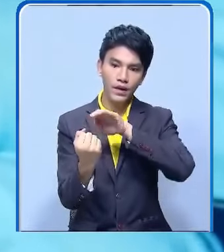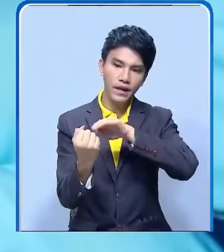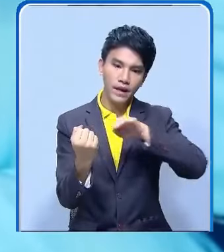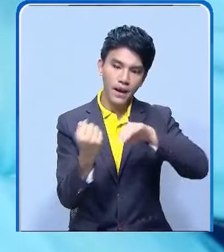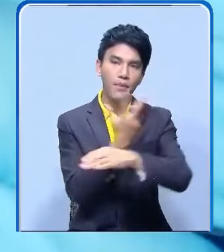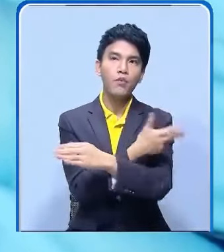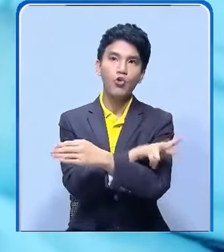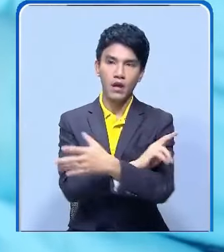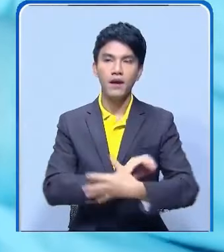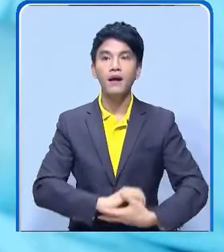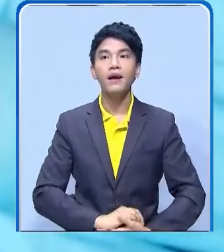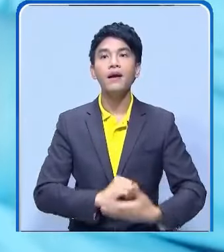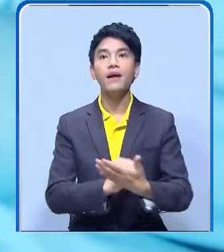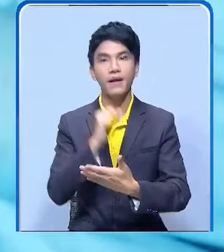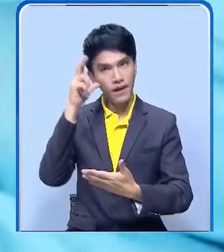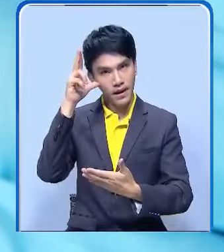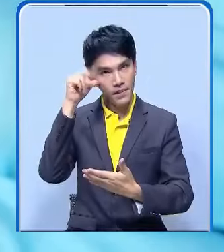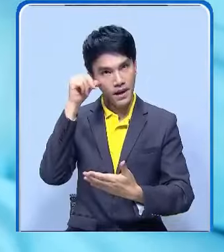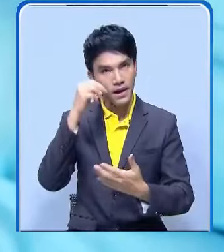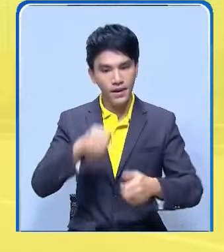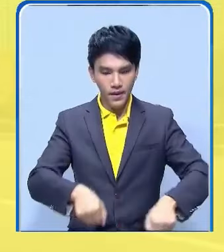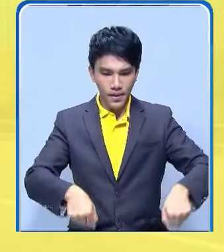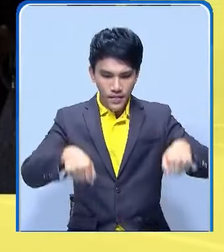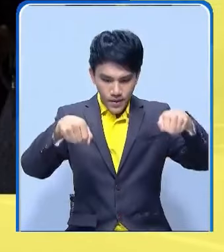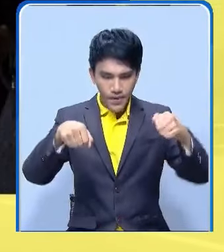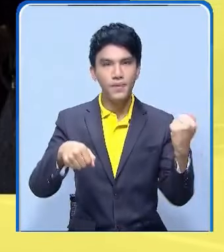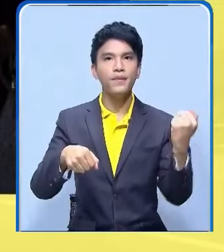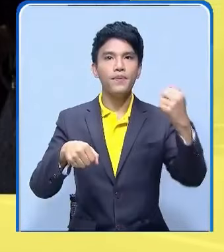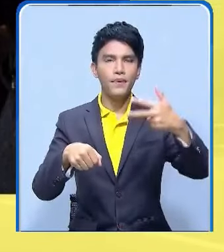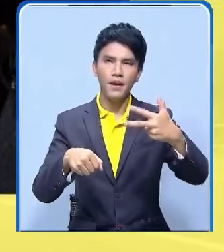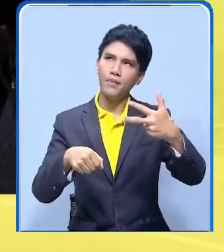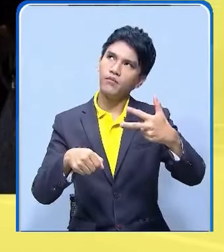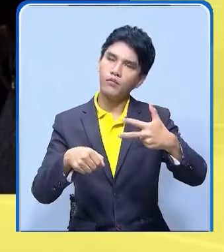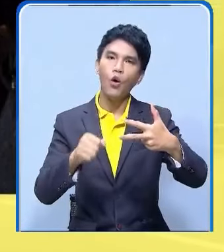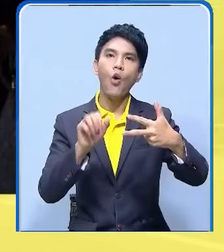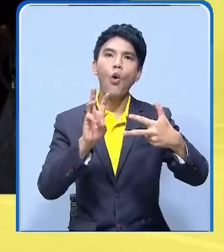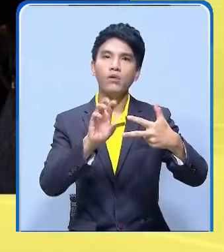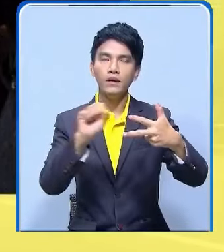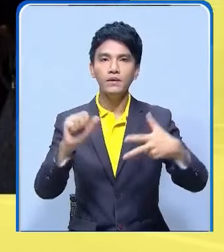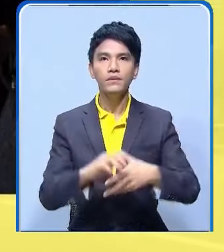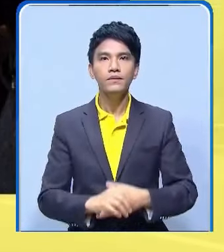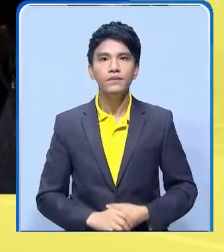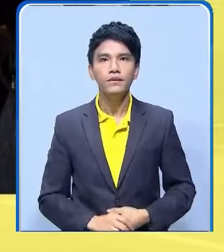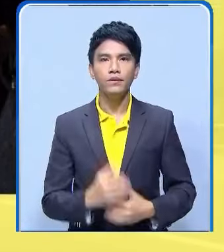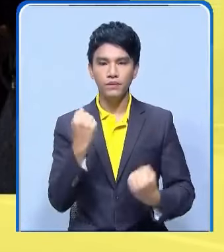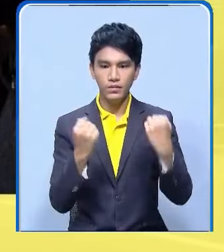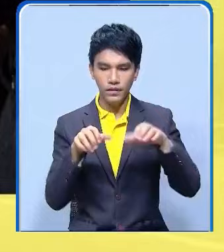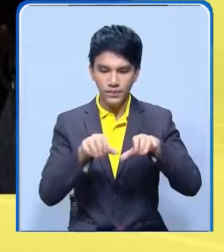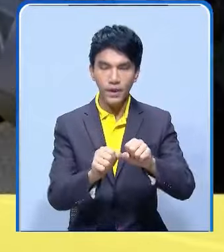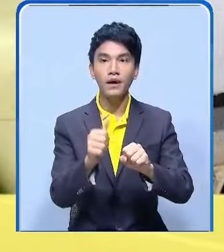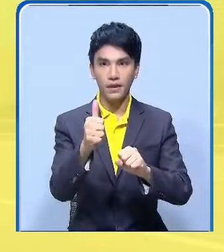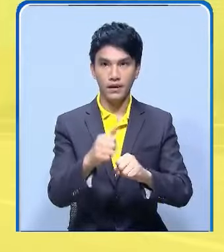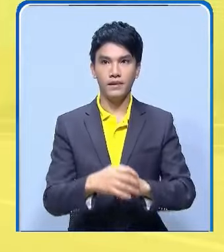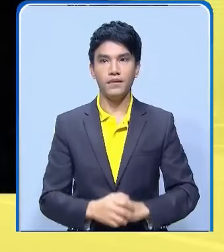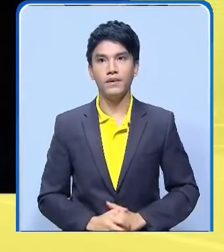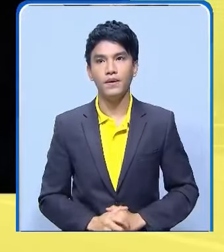ภูเก็ตพบยาบ้าซุกซ่อนอยู่ในกระสอบ 3ใบจำนวน 600,000เม็ดจับกุมนายธิติพงษ์คนขับและนายกูพัน์ที่นั่งมา